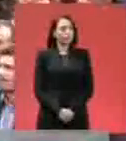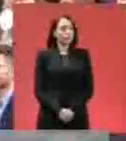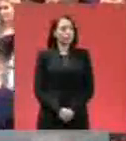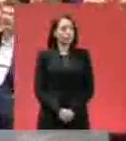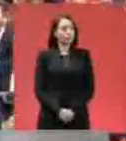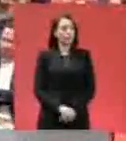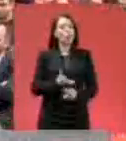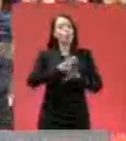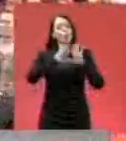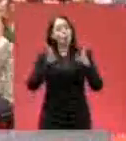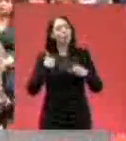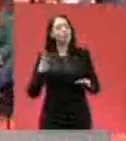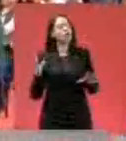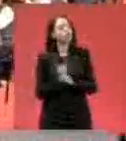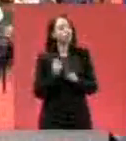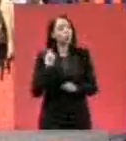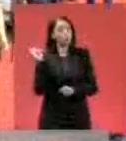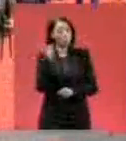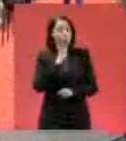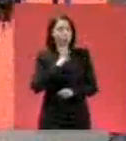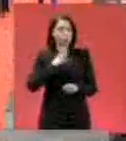Παρότι όλα αυτά είναι κατορθώματα όλων των Ελλήνων,